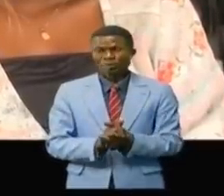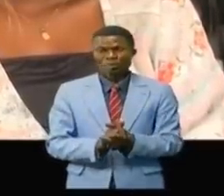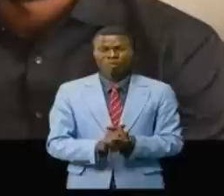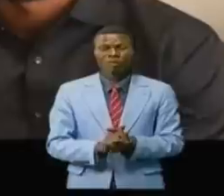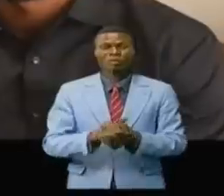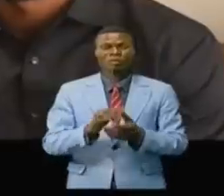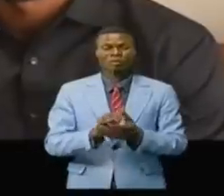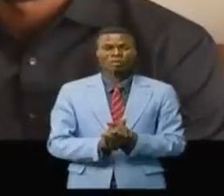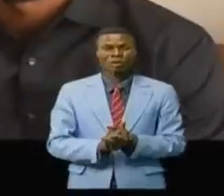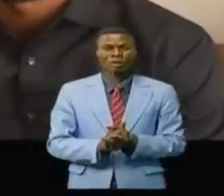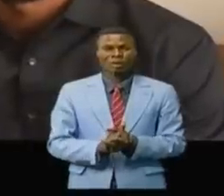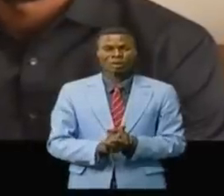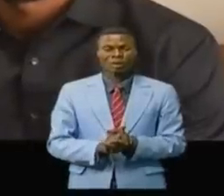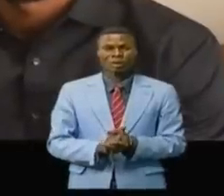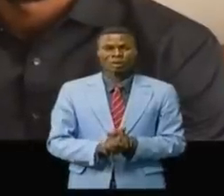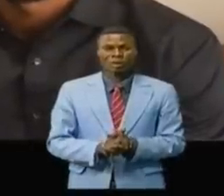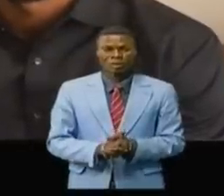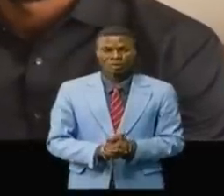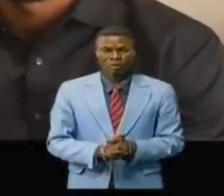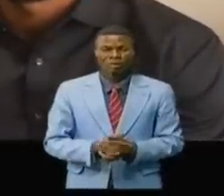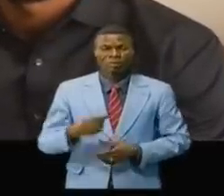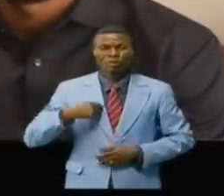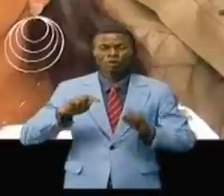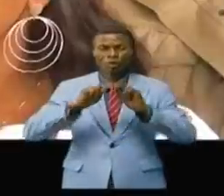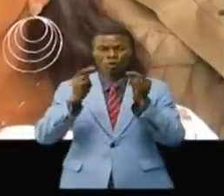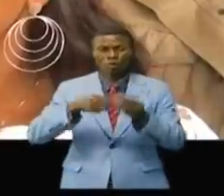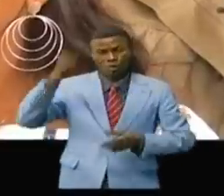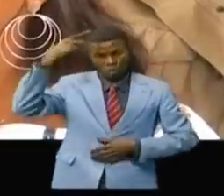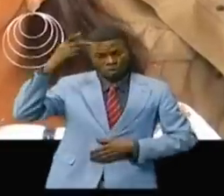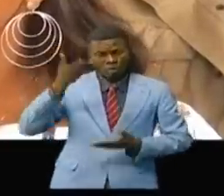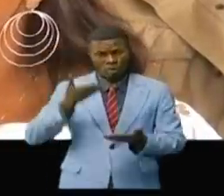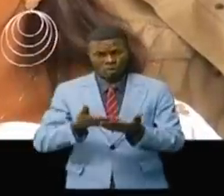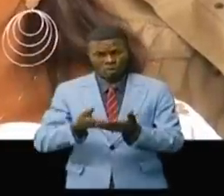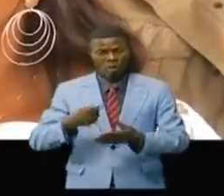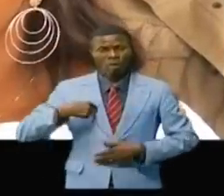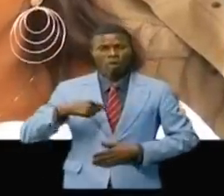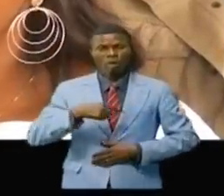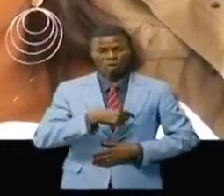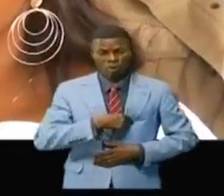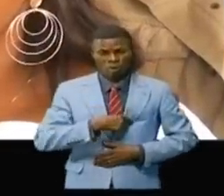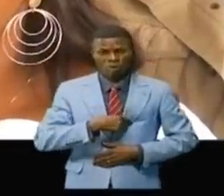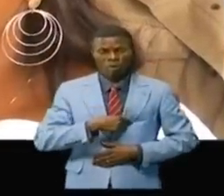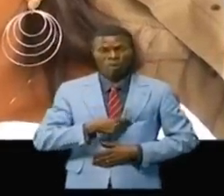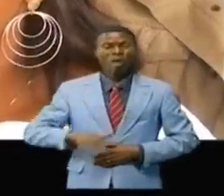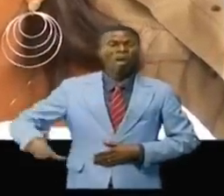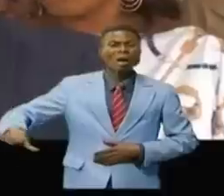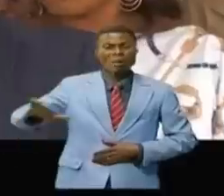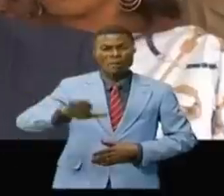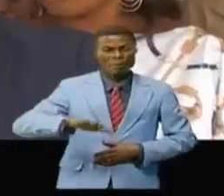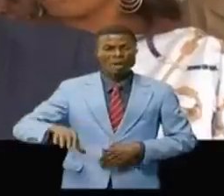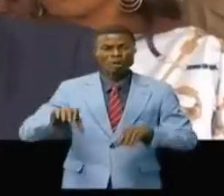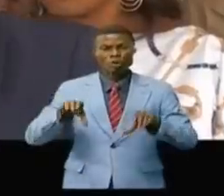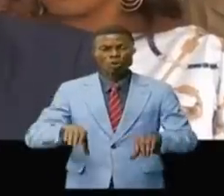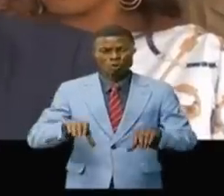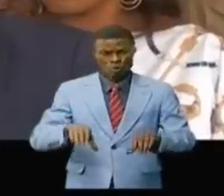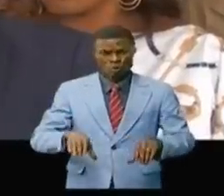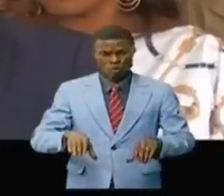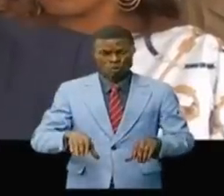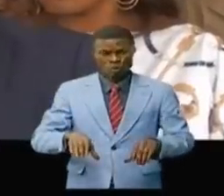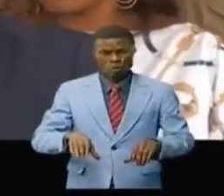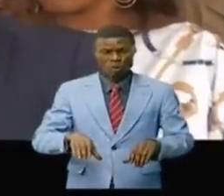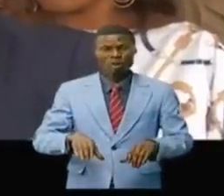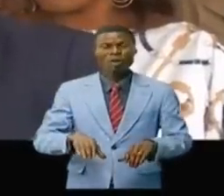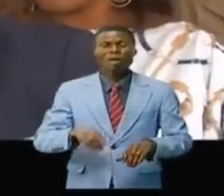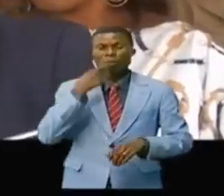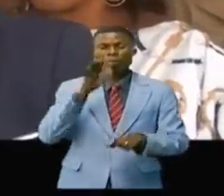presse de ce vendredi. Nous sommes un parti national, nous sommes dans toutes les provinces et soyez-en sûr, le